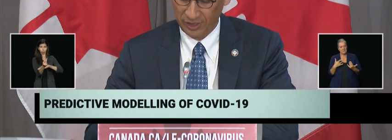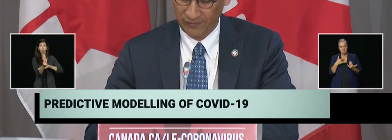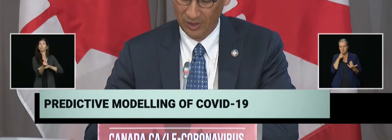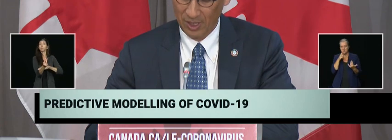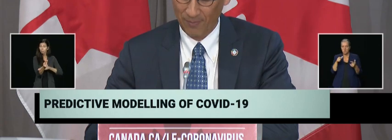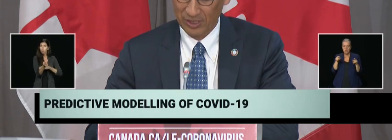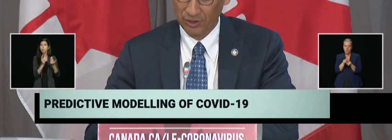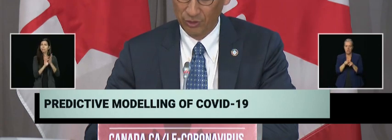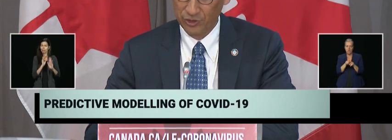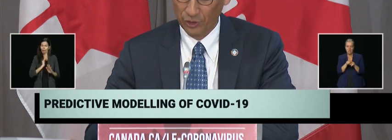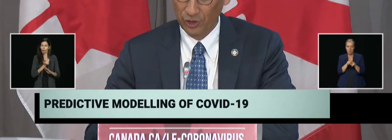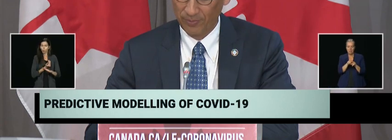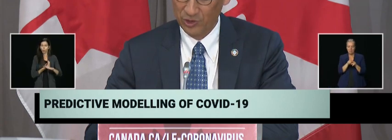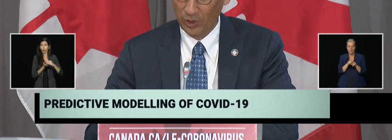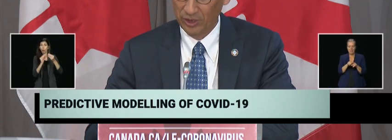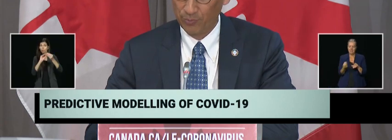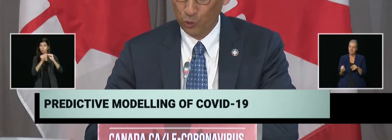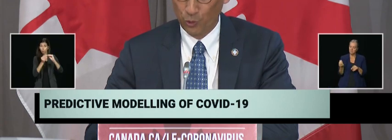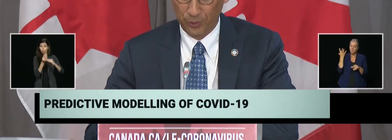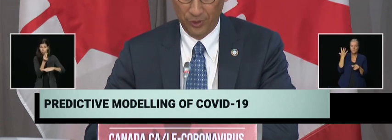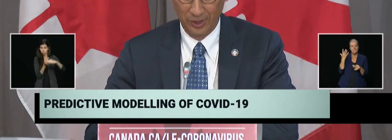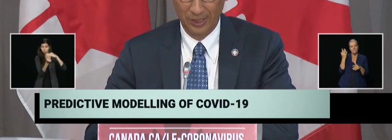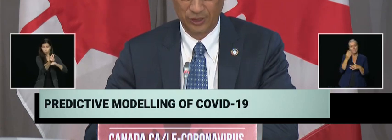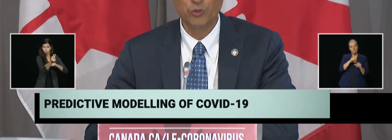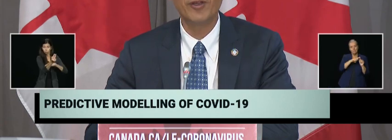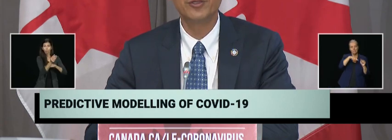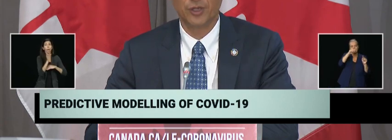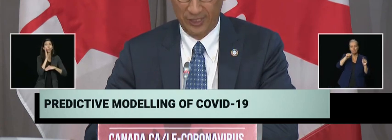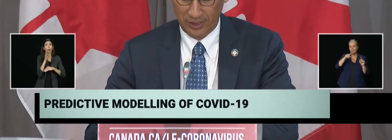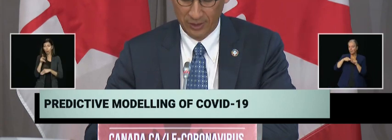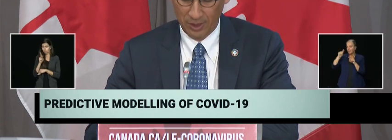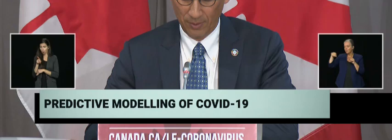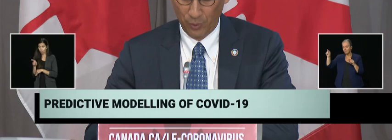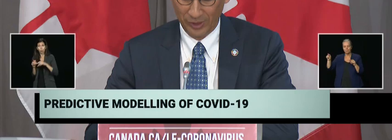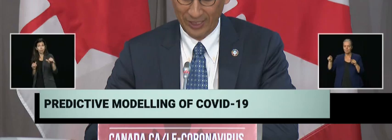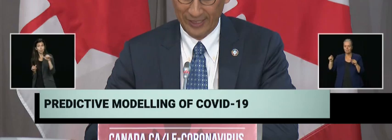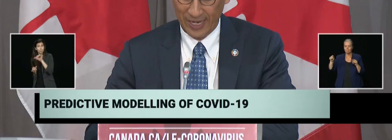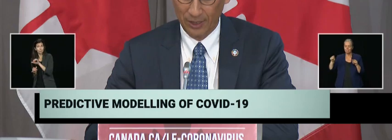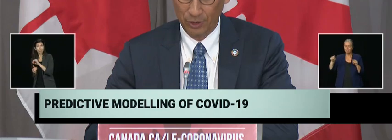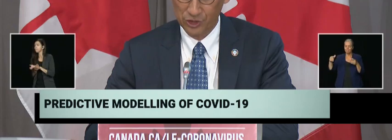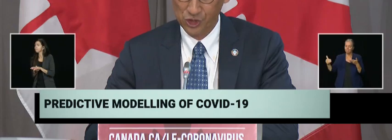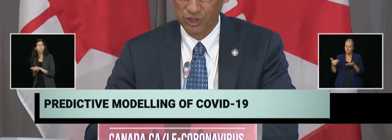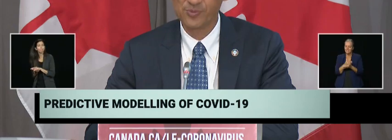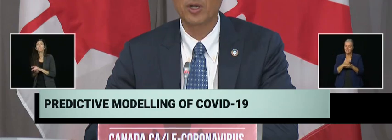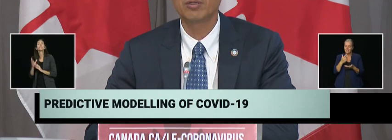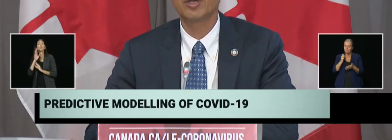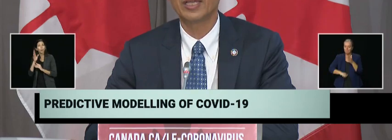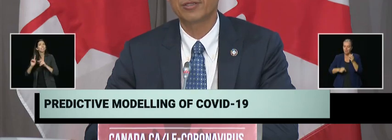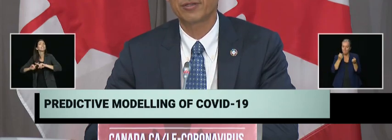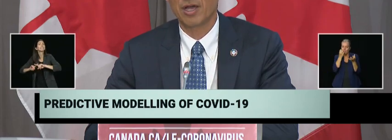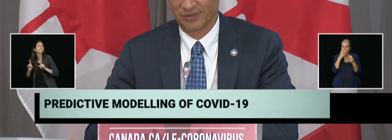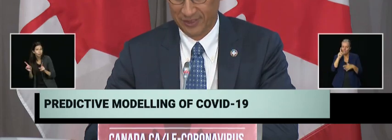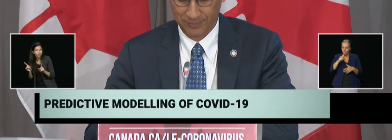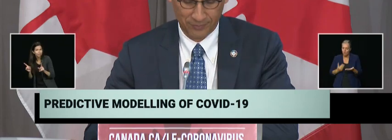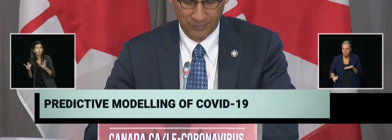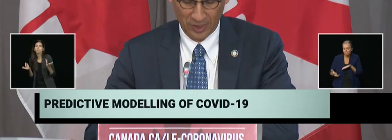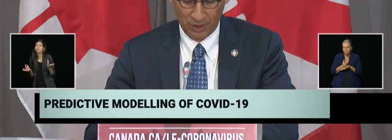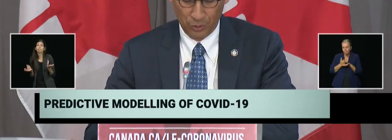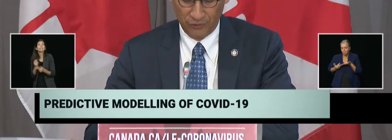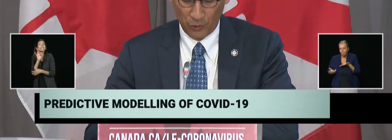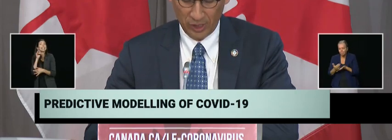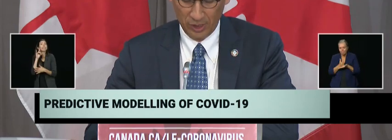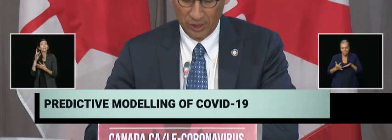diapositive parce que nous aurions besoin de beaucoup plus de nouvelles données pour qu'il y ait un changement dans la tendance.